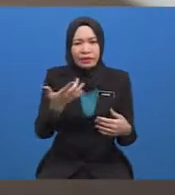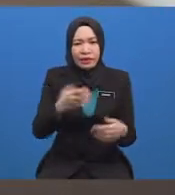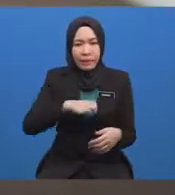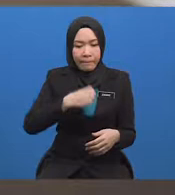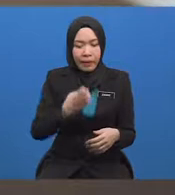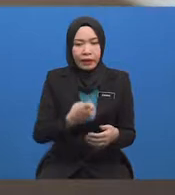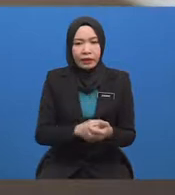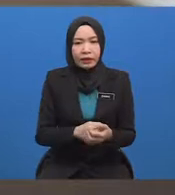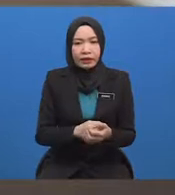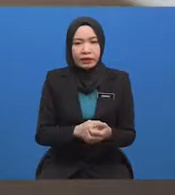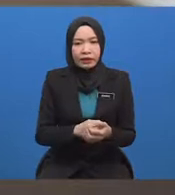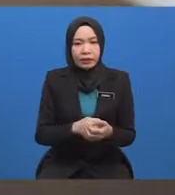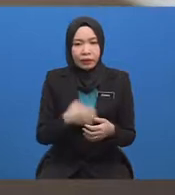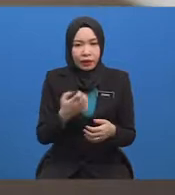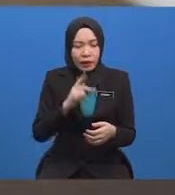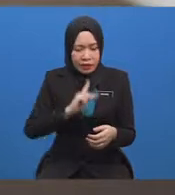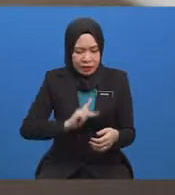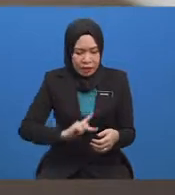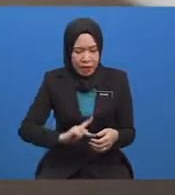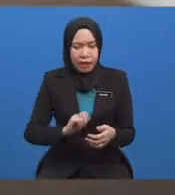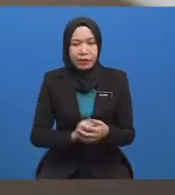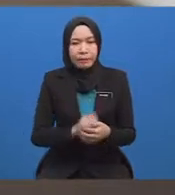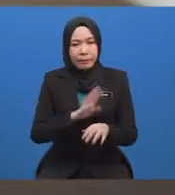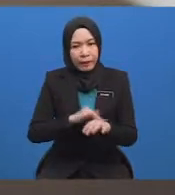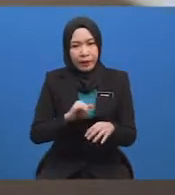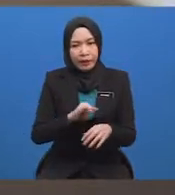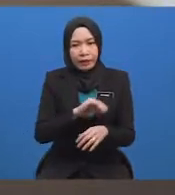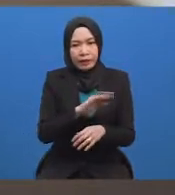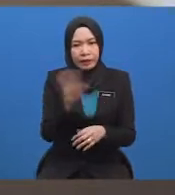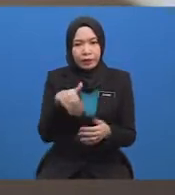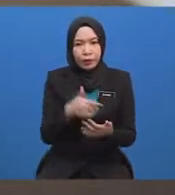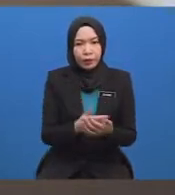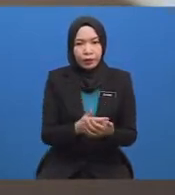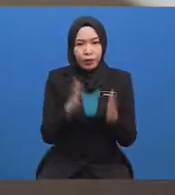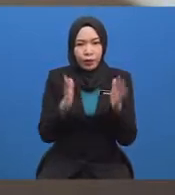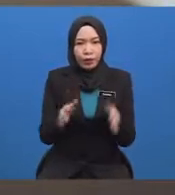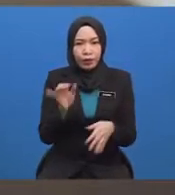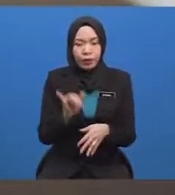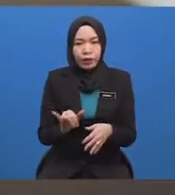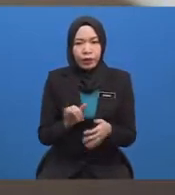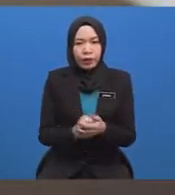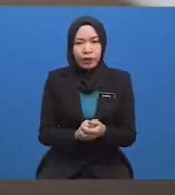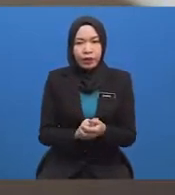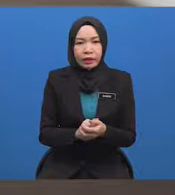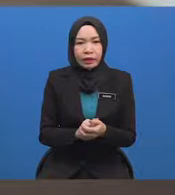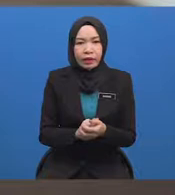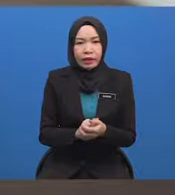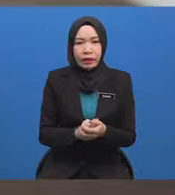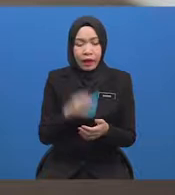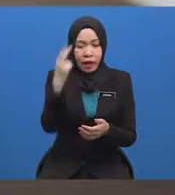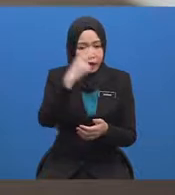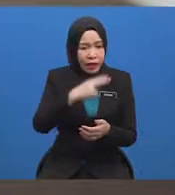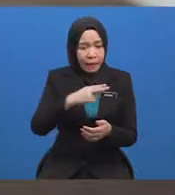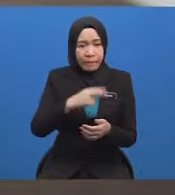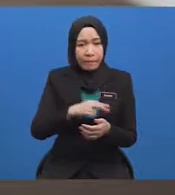Tanah bruto atau aliran lumpur sekiranya murid-murid terdengar berita